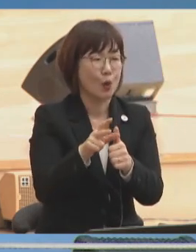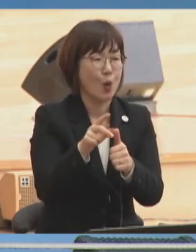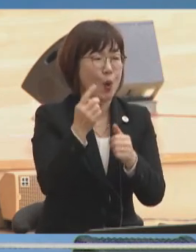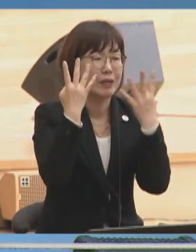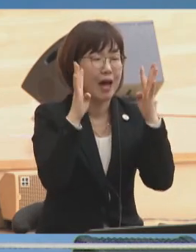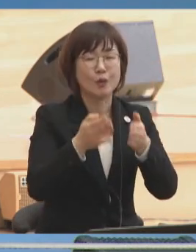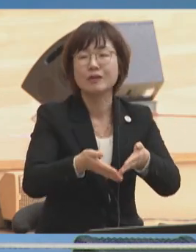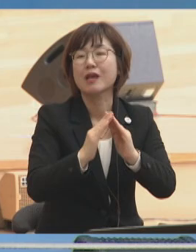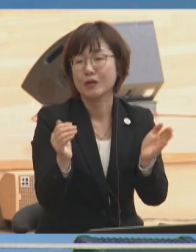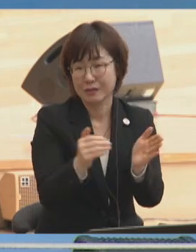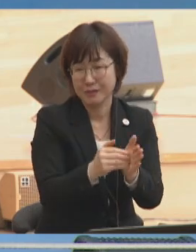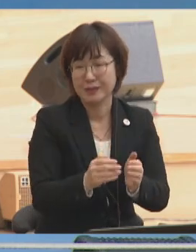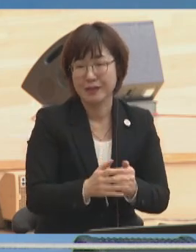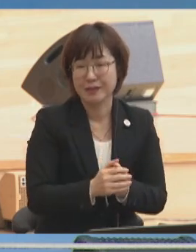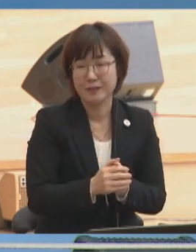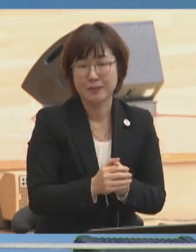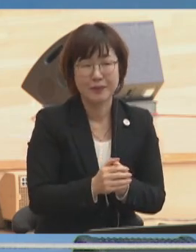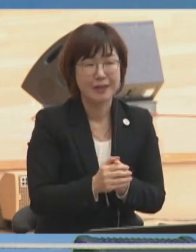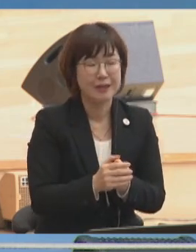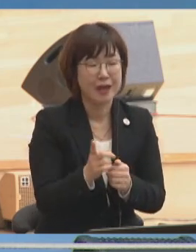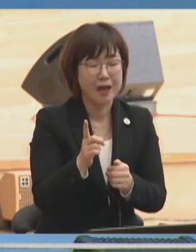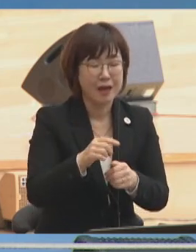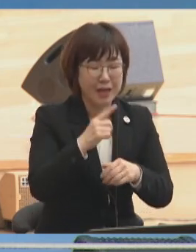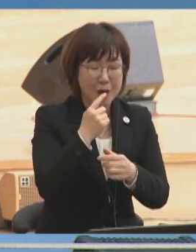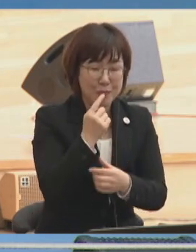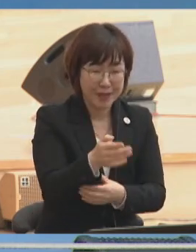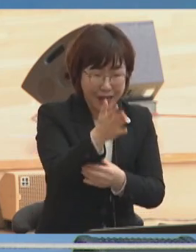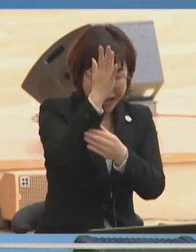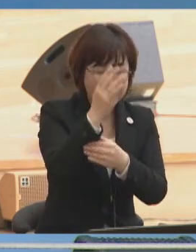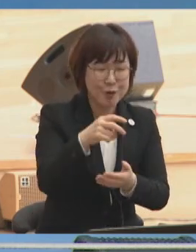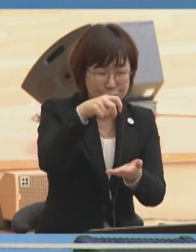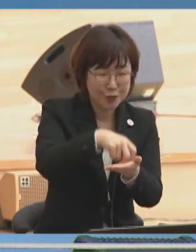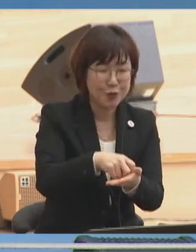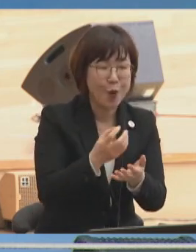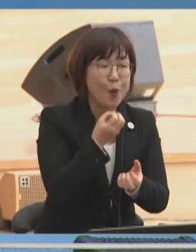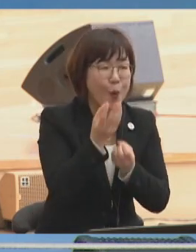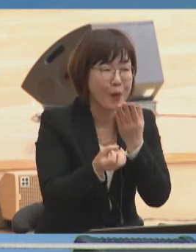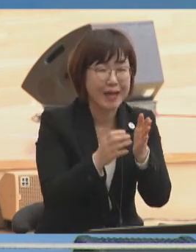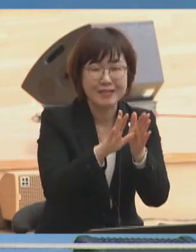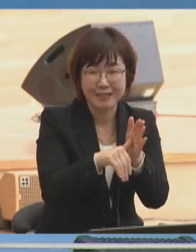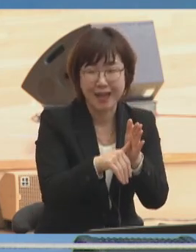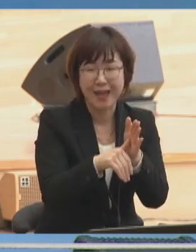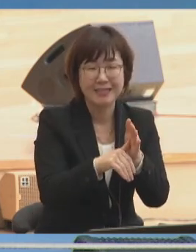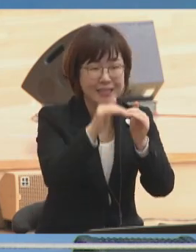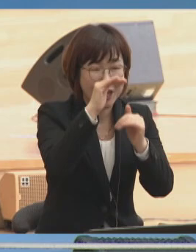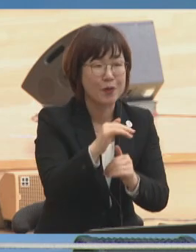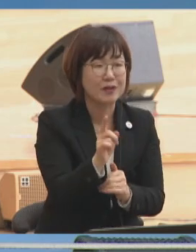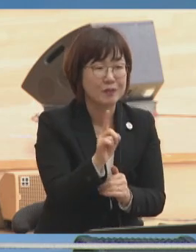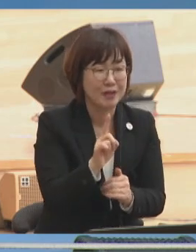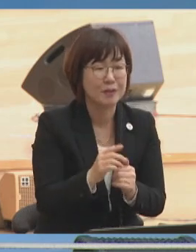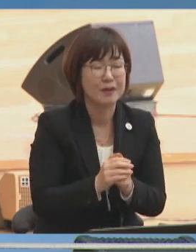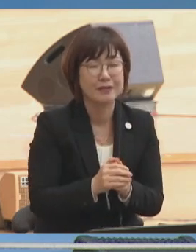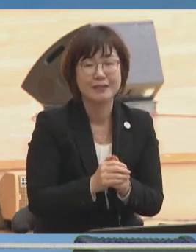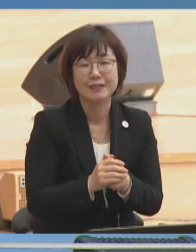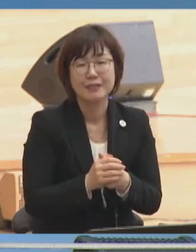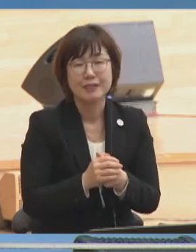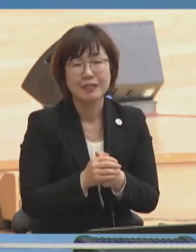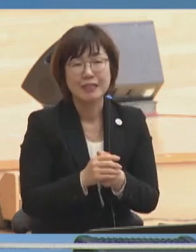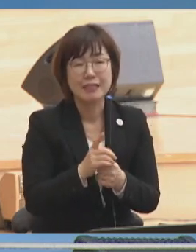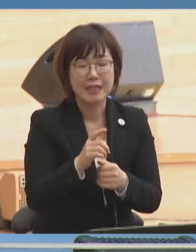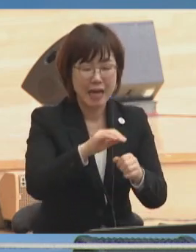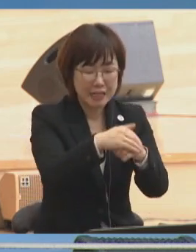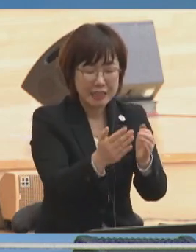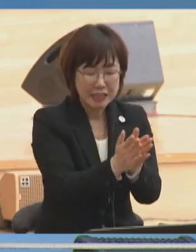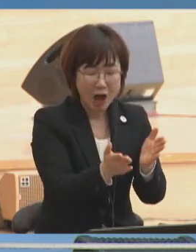세우셨죠. 자, 무릎을 꿇고 난 이후에 이 김영일 총재의 고백이 뭐냐면, 일전에 제가 소개한 적이 있는데,